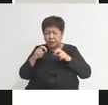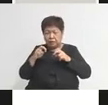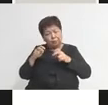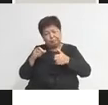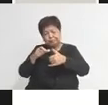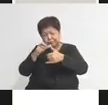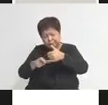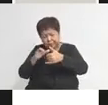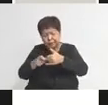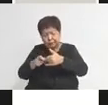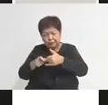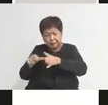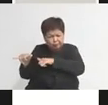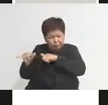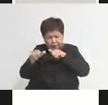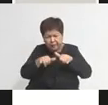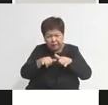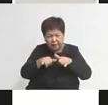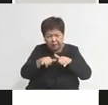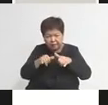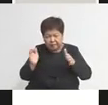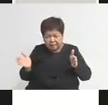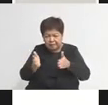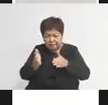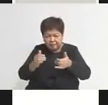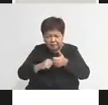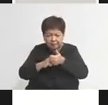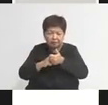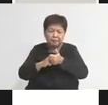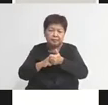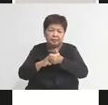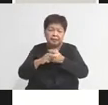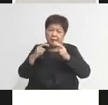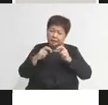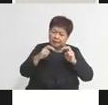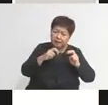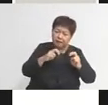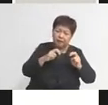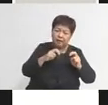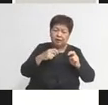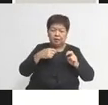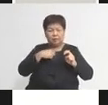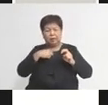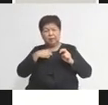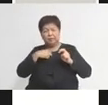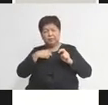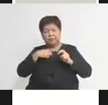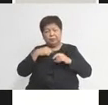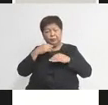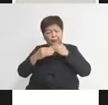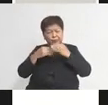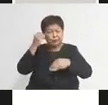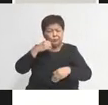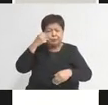ต่ถ้าเป็นสัญญาณ ถ้าIf I apply for the national screening mechanism, I